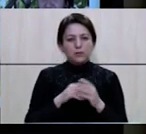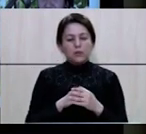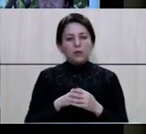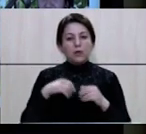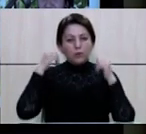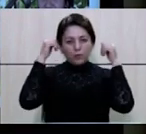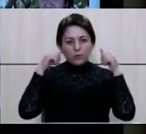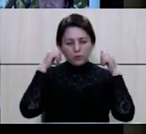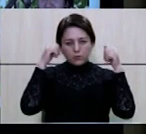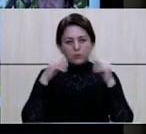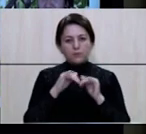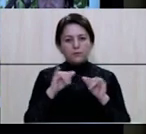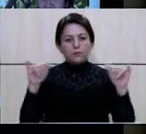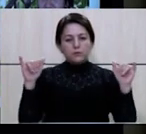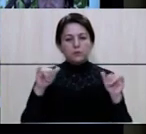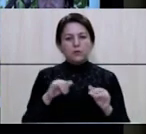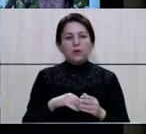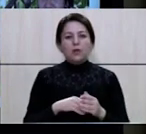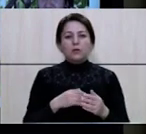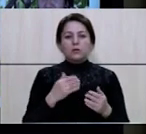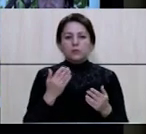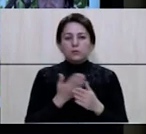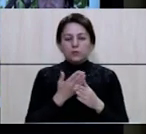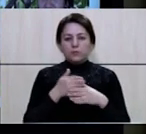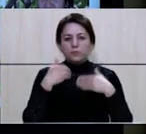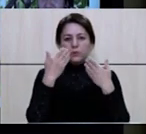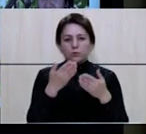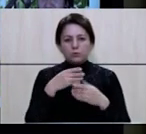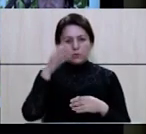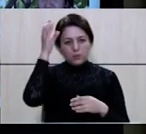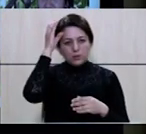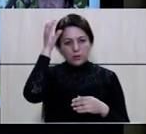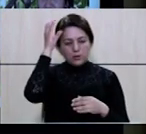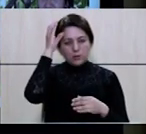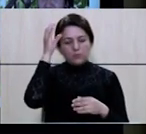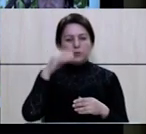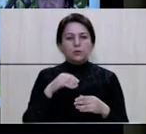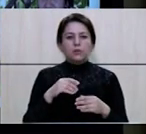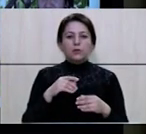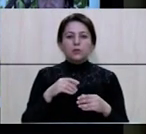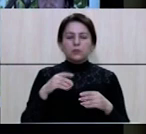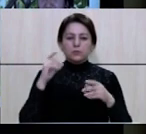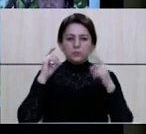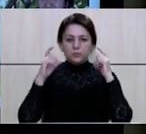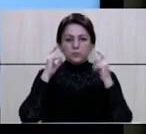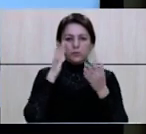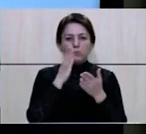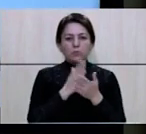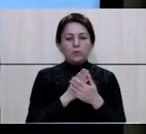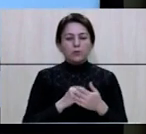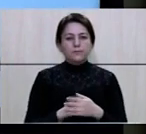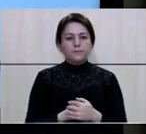qorako'lchilikni rivojlantirish choralarini tadqiq qiluvchi ilmiy tadqiqot instituti bor.